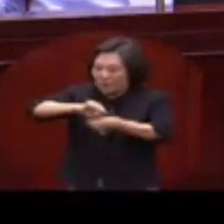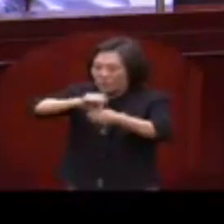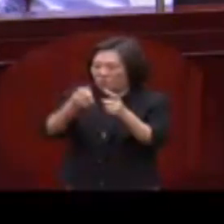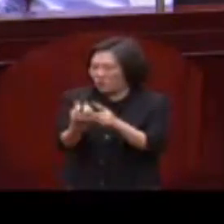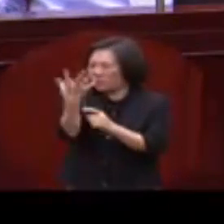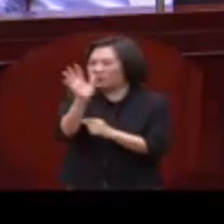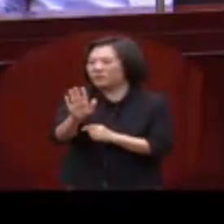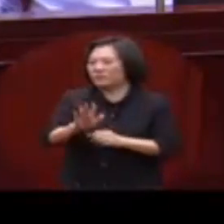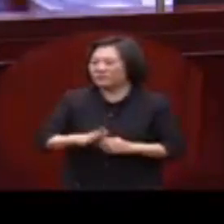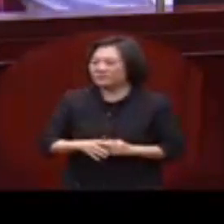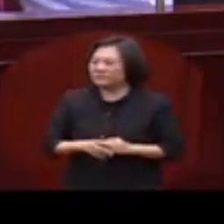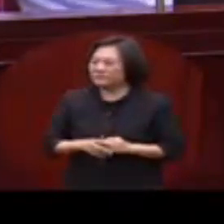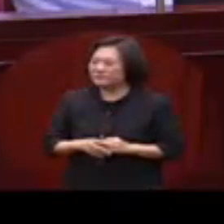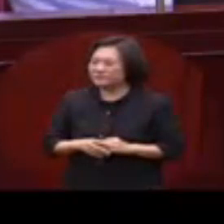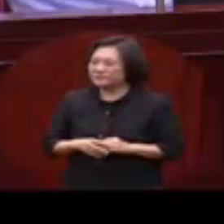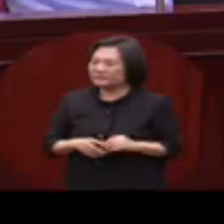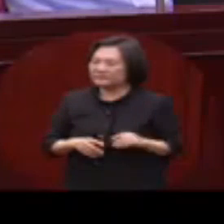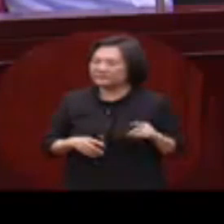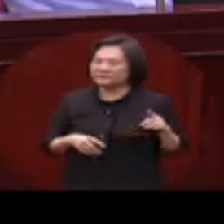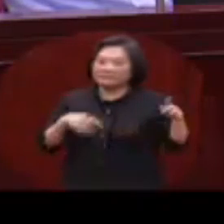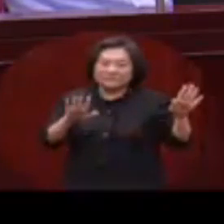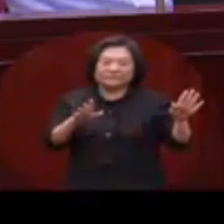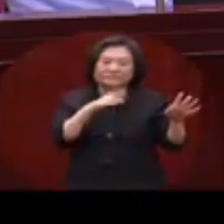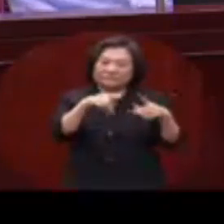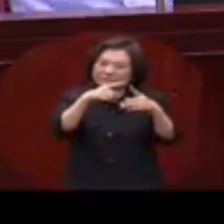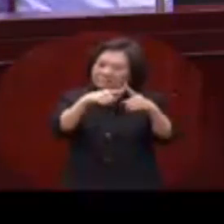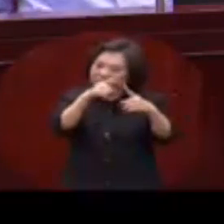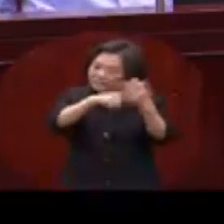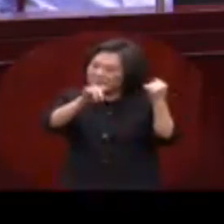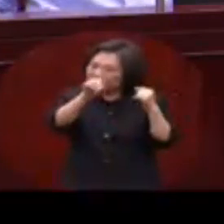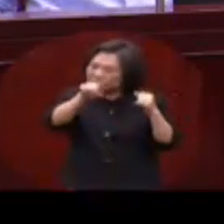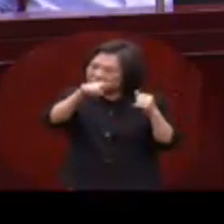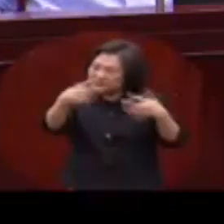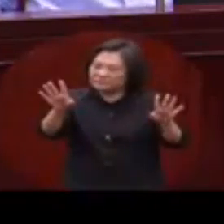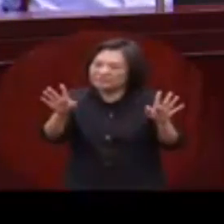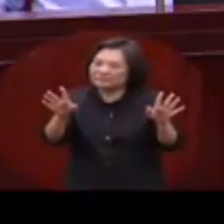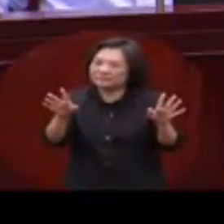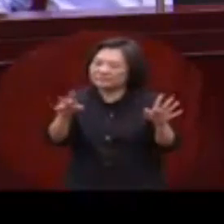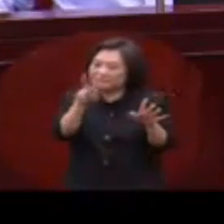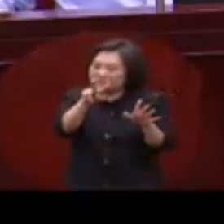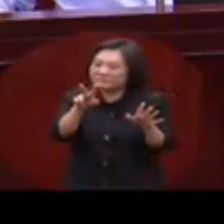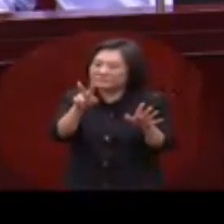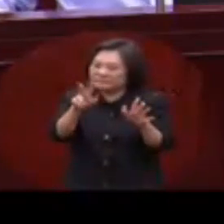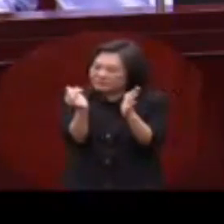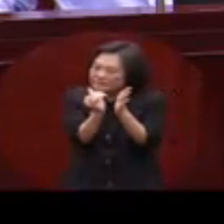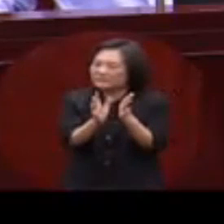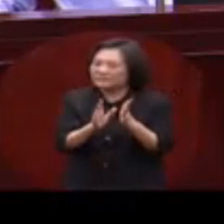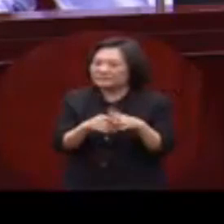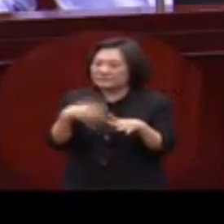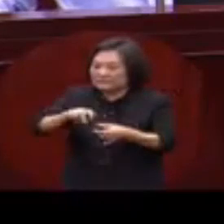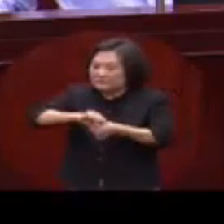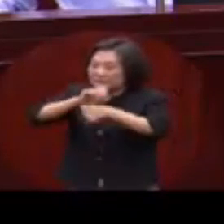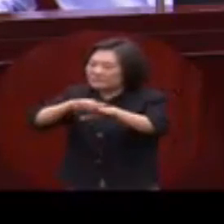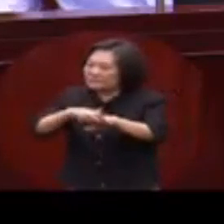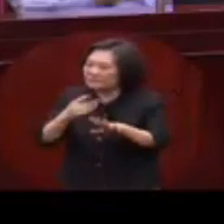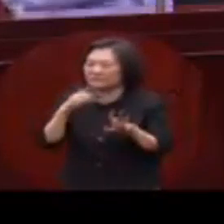实讲，现在已经今年会到1892了，还会不会增加我是不太清楚，因为我们也少